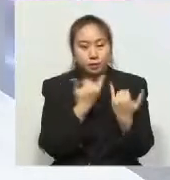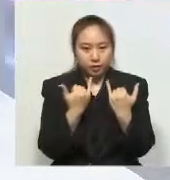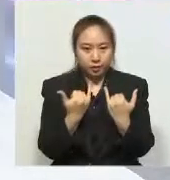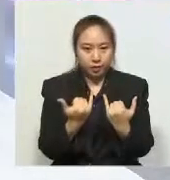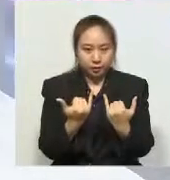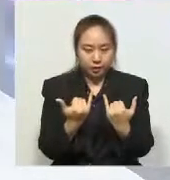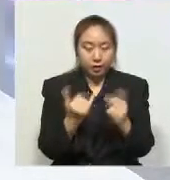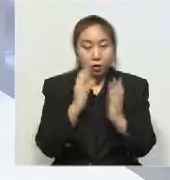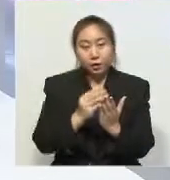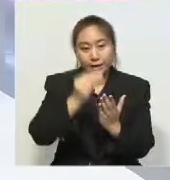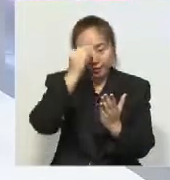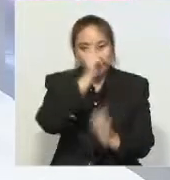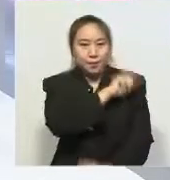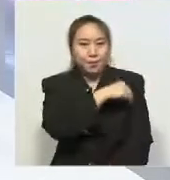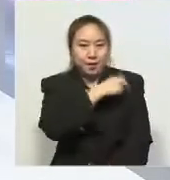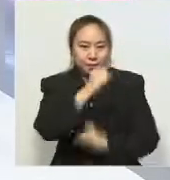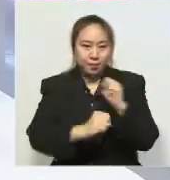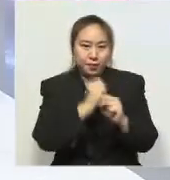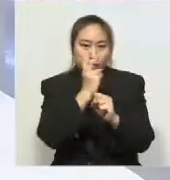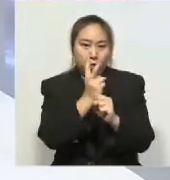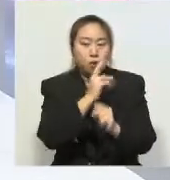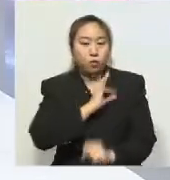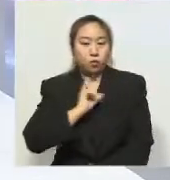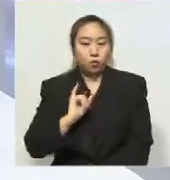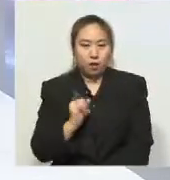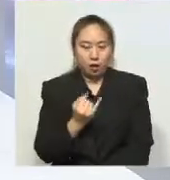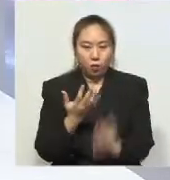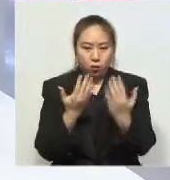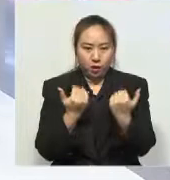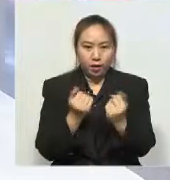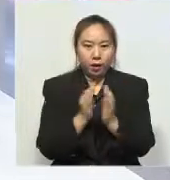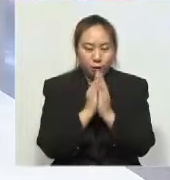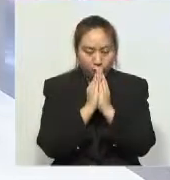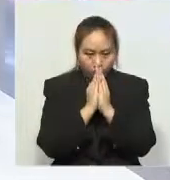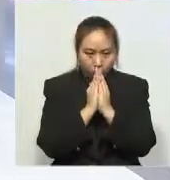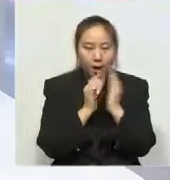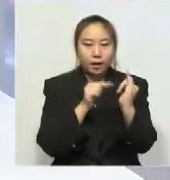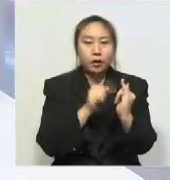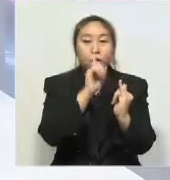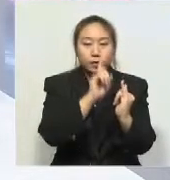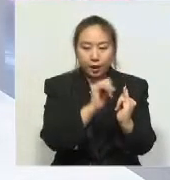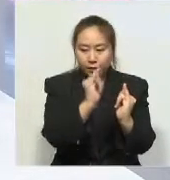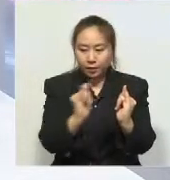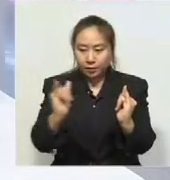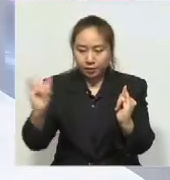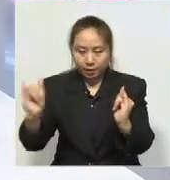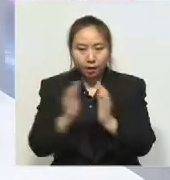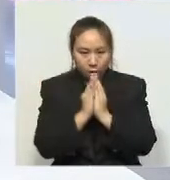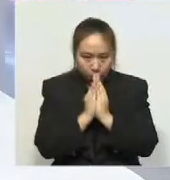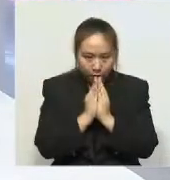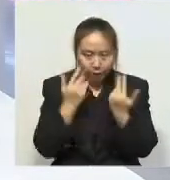วันนี้ค่ะนิสิตชั้นปีที่2คณะแพทยศาสตร์จุฬาลงกรณ์มหาวิทยาลัยทำพิธีไหว้ขอขมาอาจารย์ใหญ่ก่อนเปิดภาคเรียนประจำปีการศึกษ